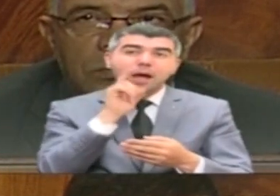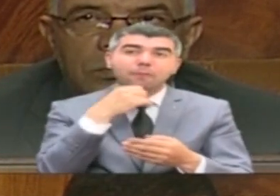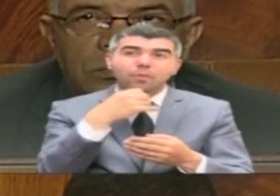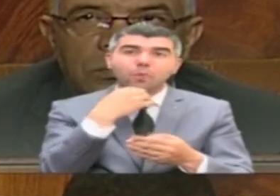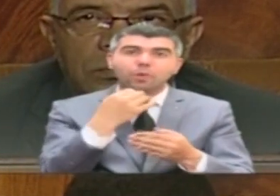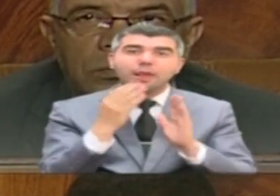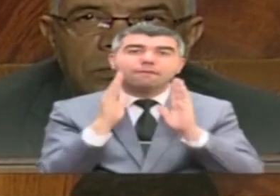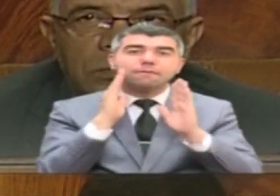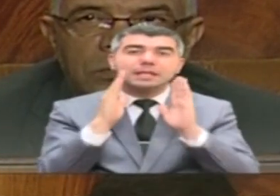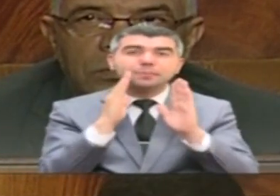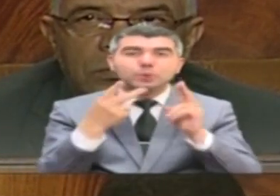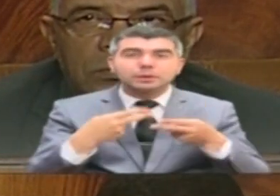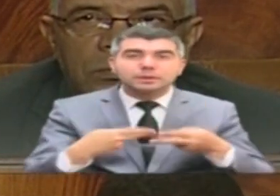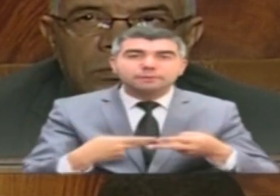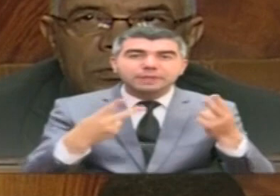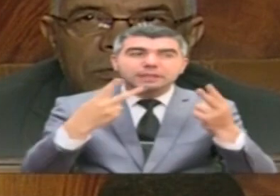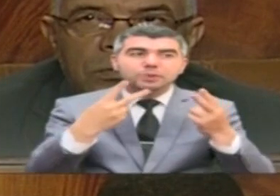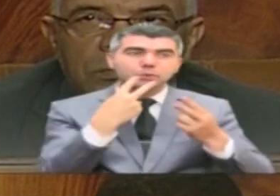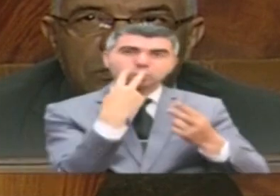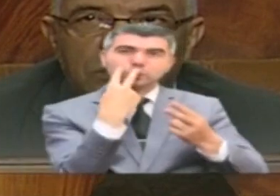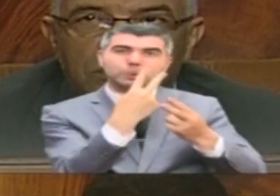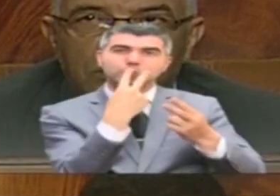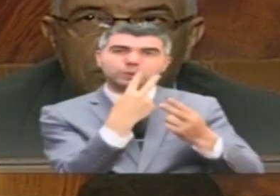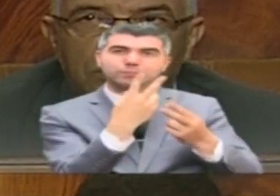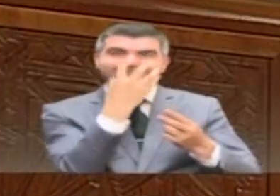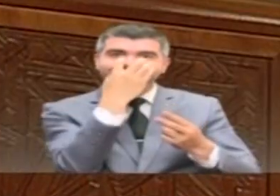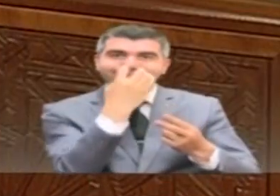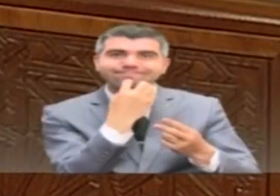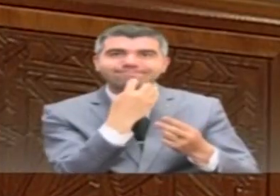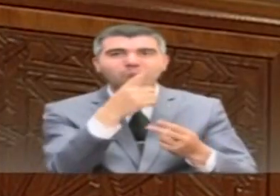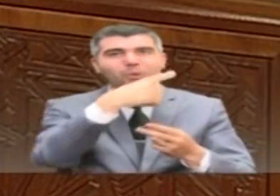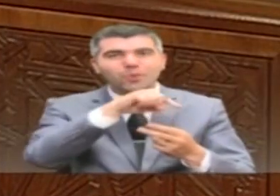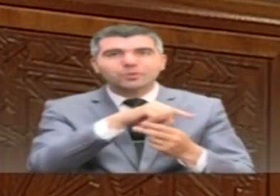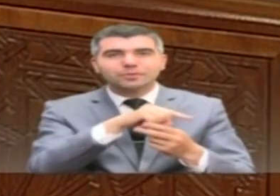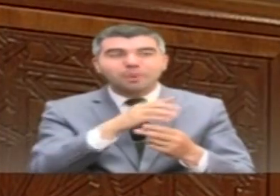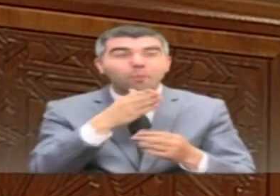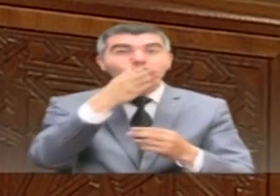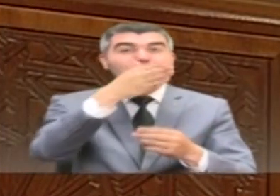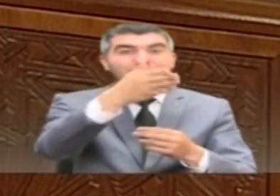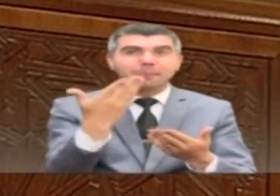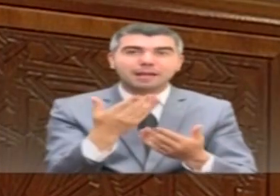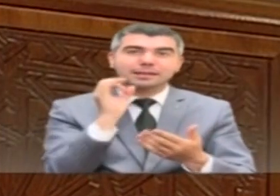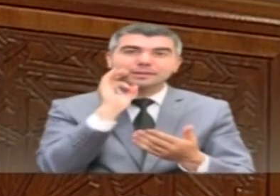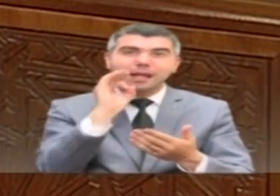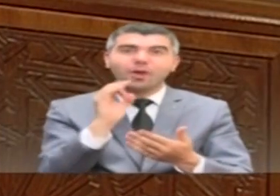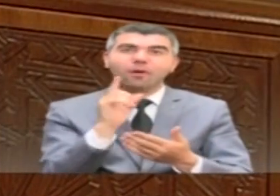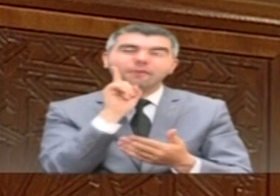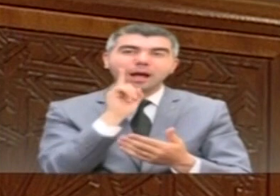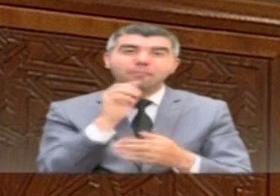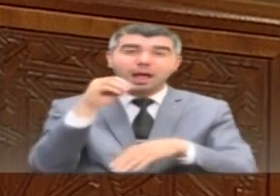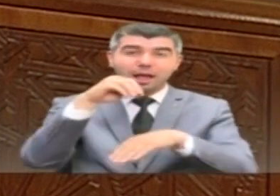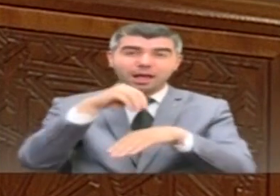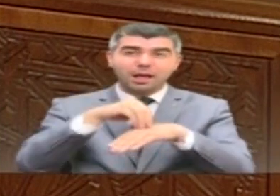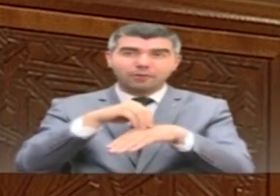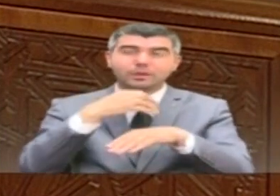الوسائط الإعلامية بشكل بشكل بشكل مهين وبشكل تضرب المستقبل ديالهم، وتعرض آخر